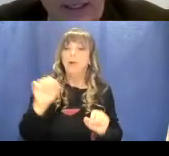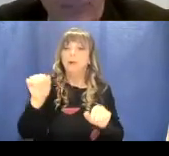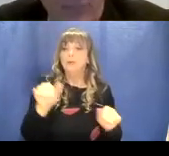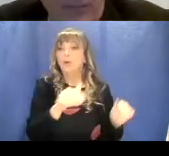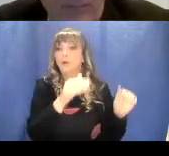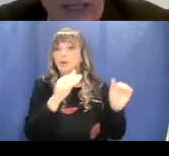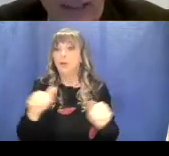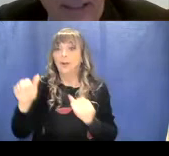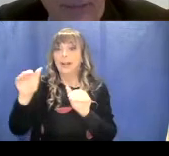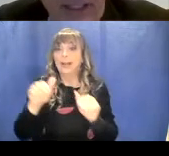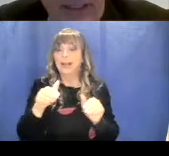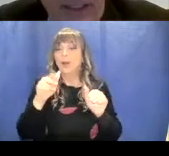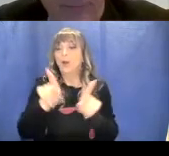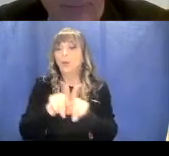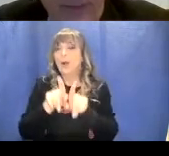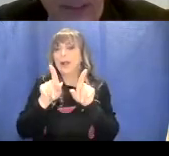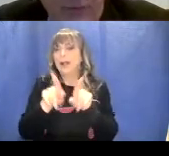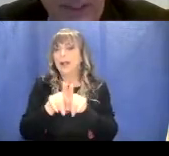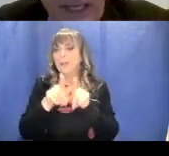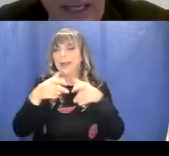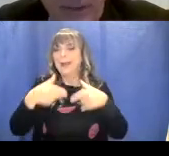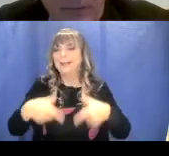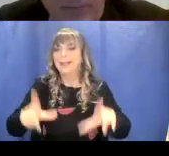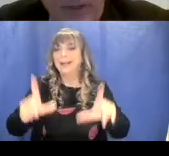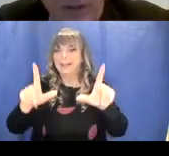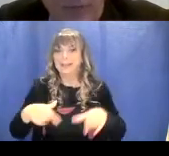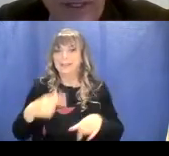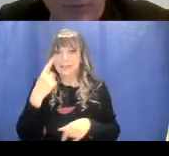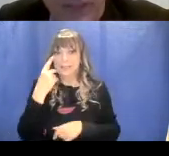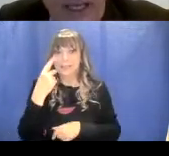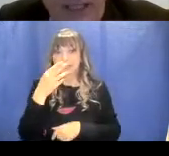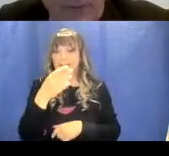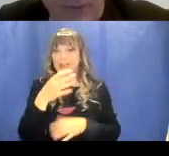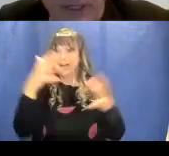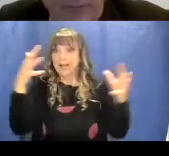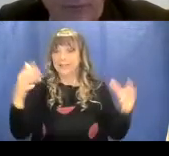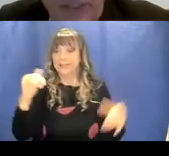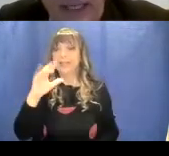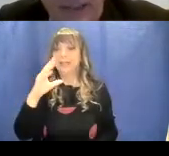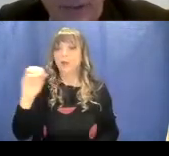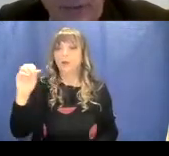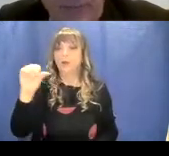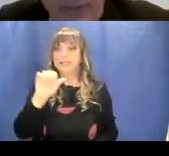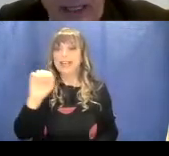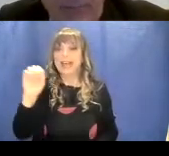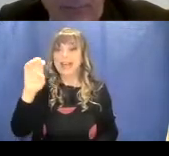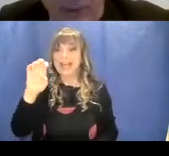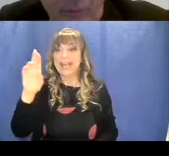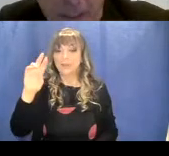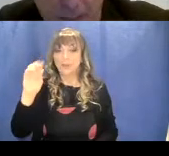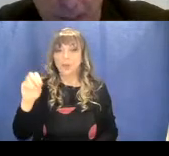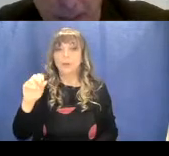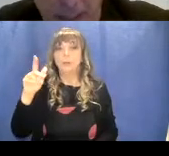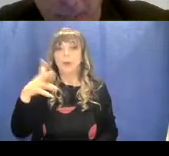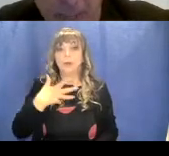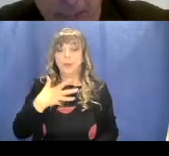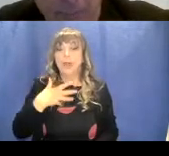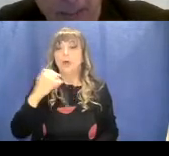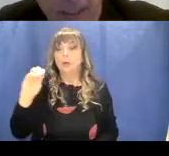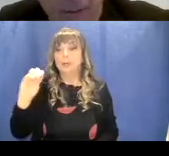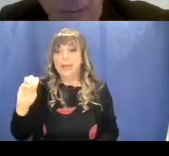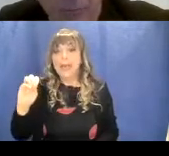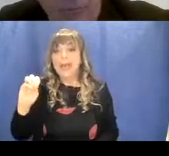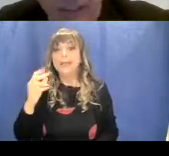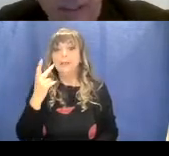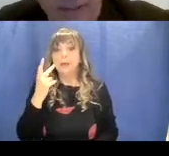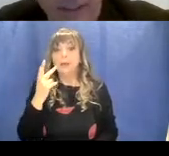anche a voi il più grande vedete licosa idro questo dietro è un ottavo e poi qui si vede appena appena